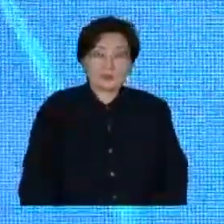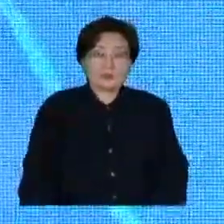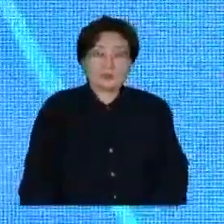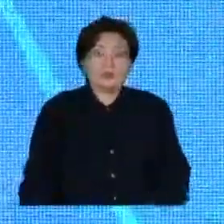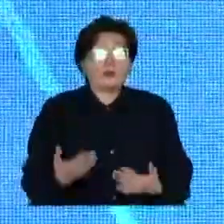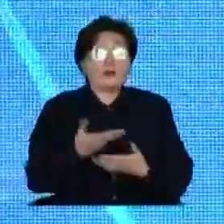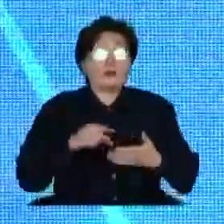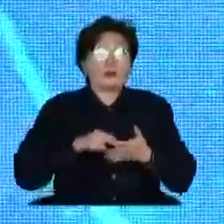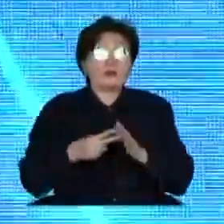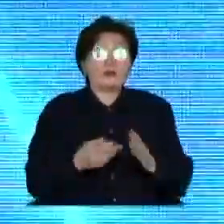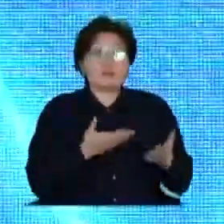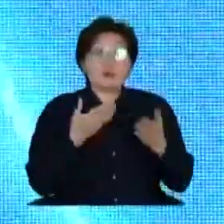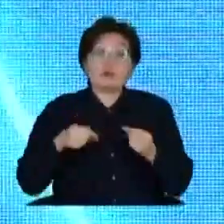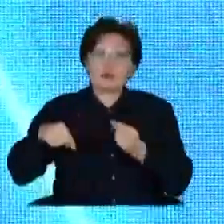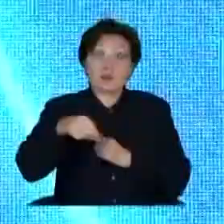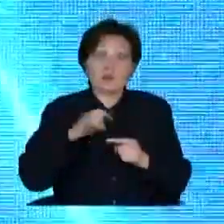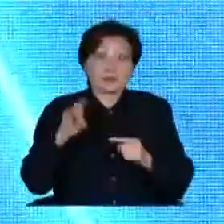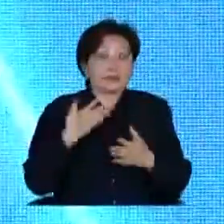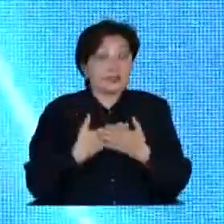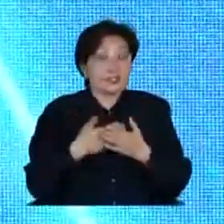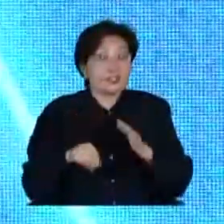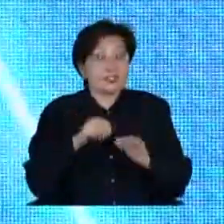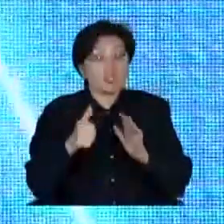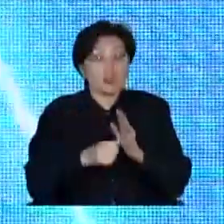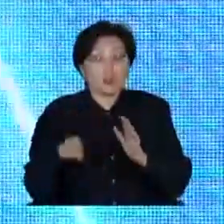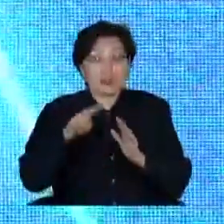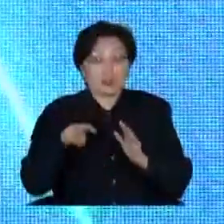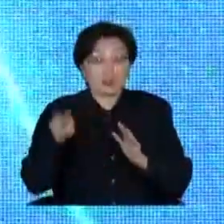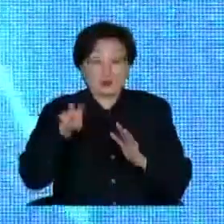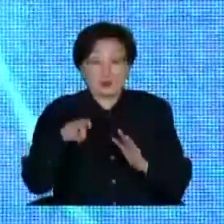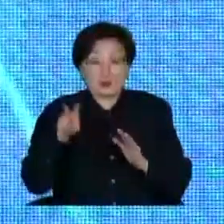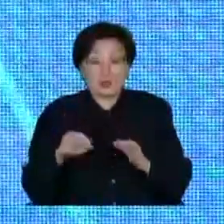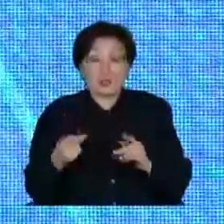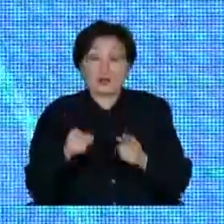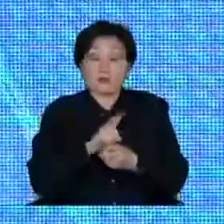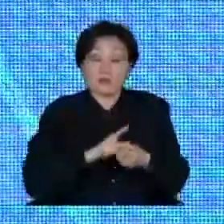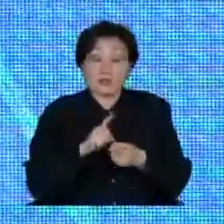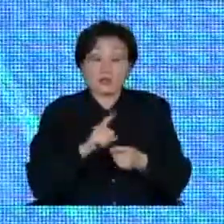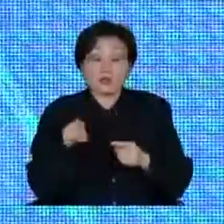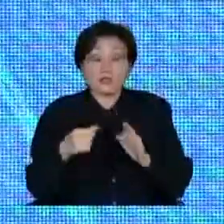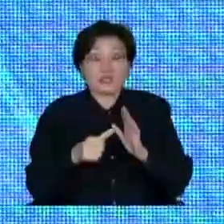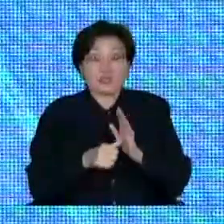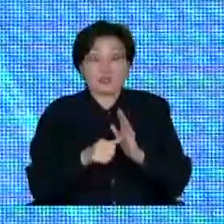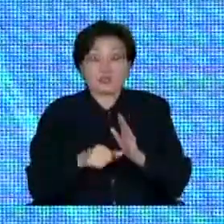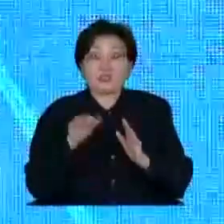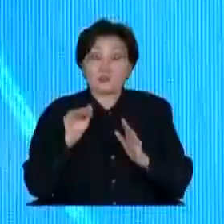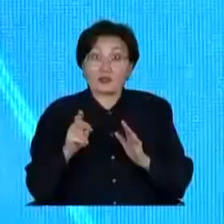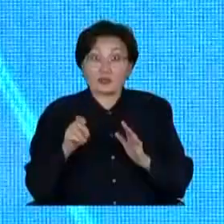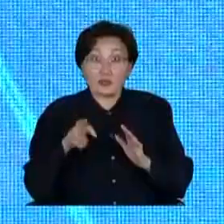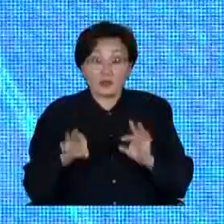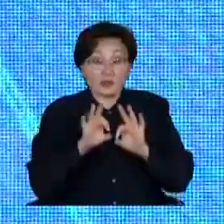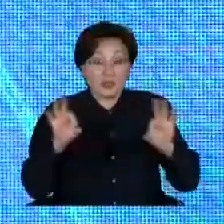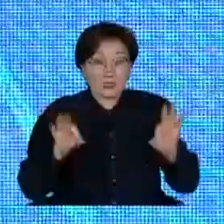Мы планируем привлечь инвестиции в размере порядка 16 миллиардов долларов для модернизации 1,6 тысяч километров